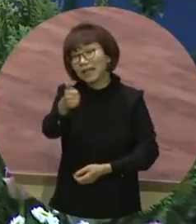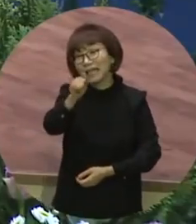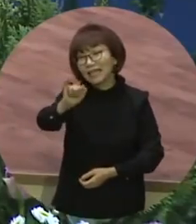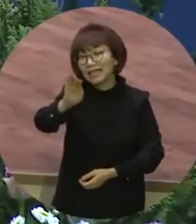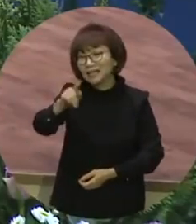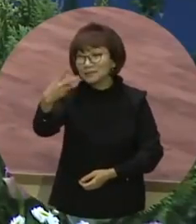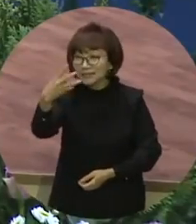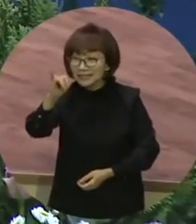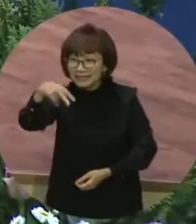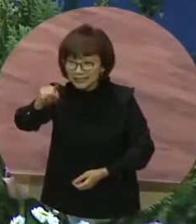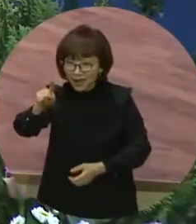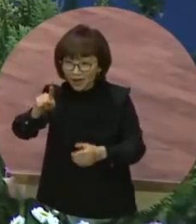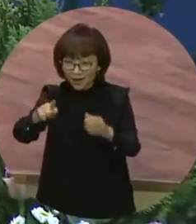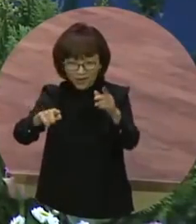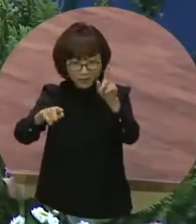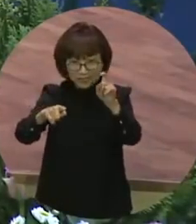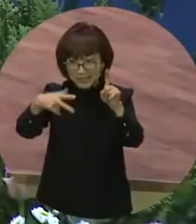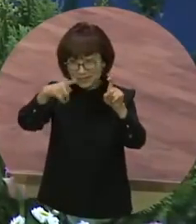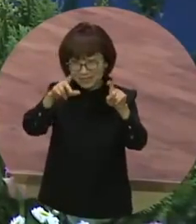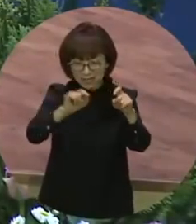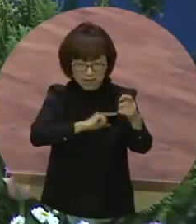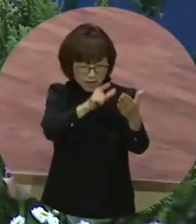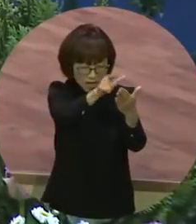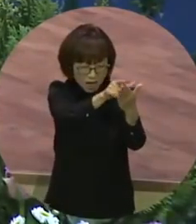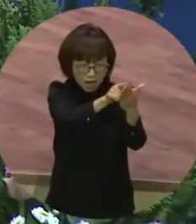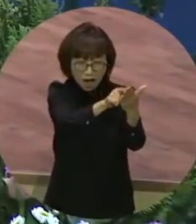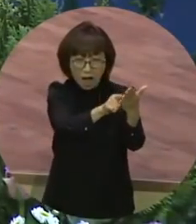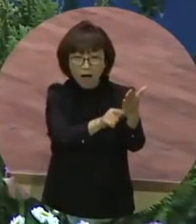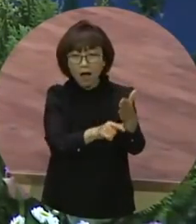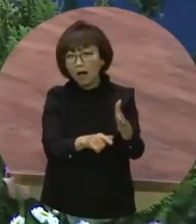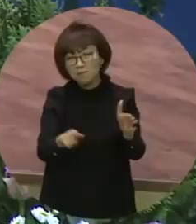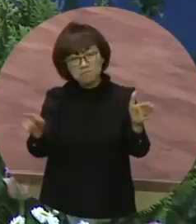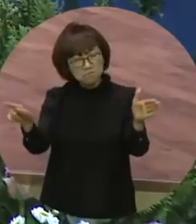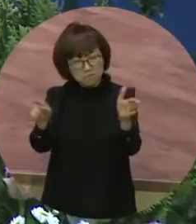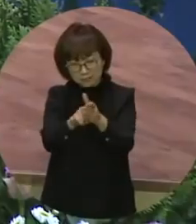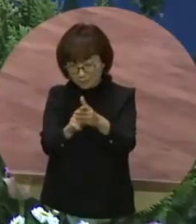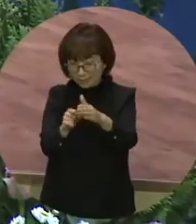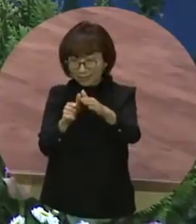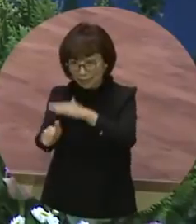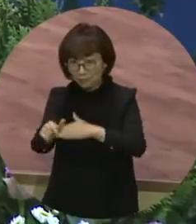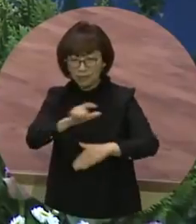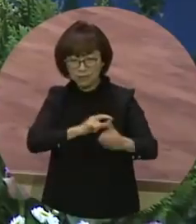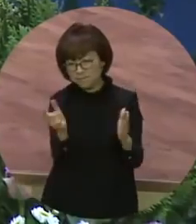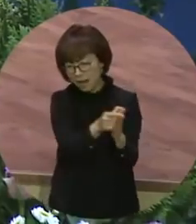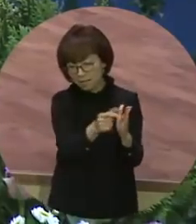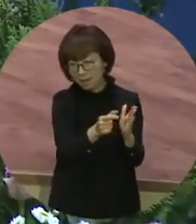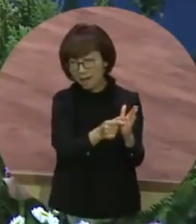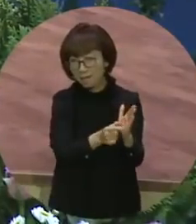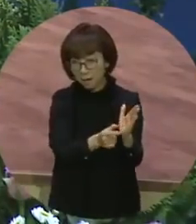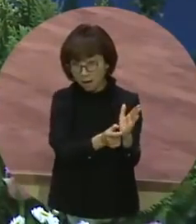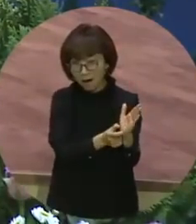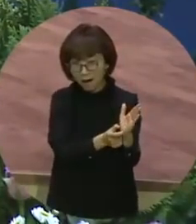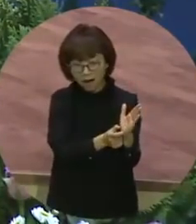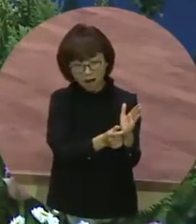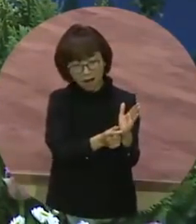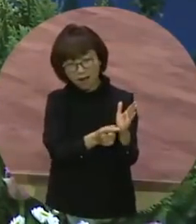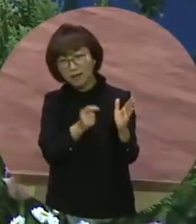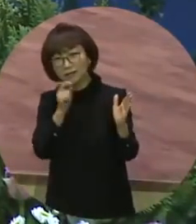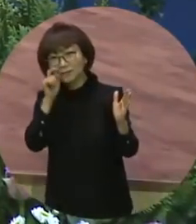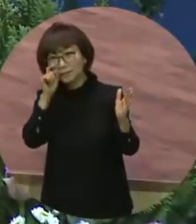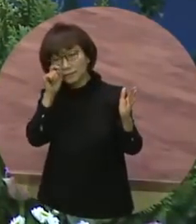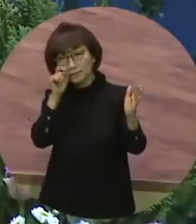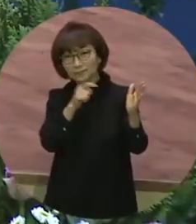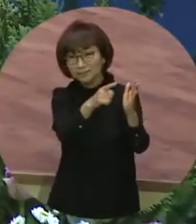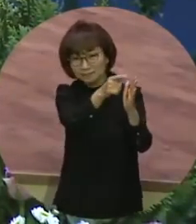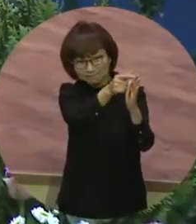보세요. 믿음으로 믿음 맹장들이 히브리 11장. 믿음 맹장들만 쫙 챔피언들이 나와요. 쫙 나오는데